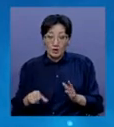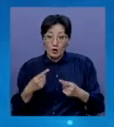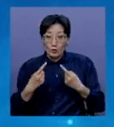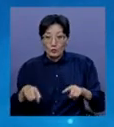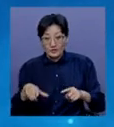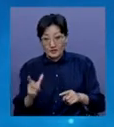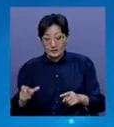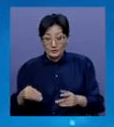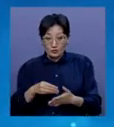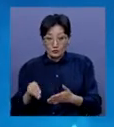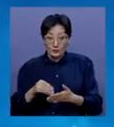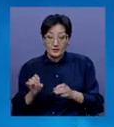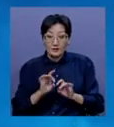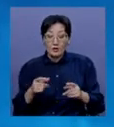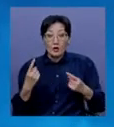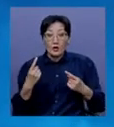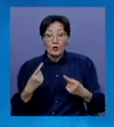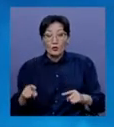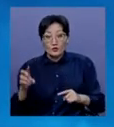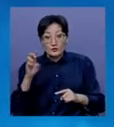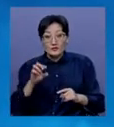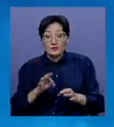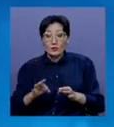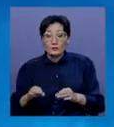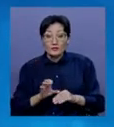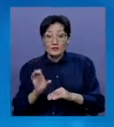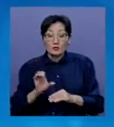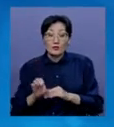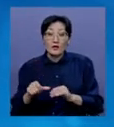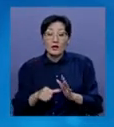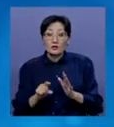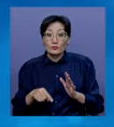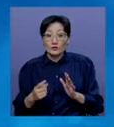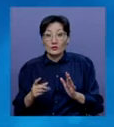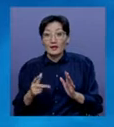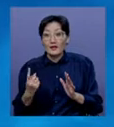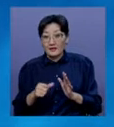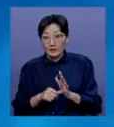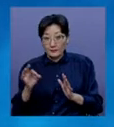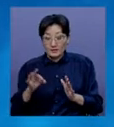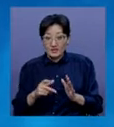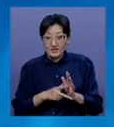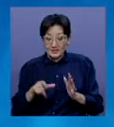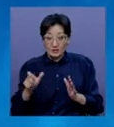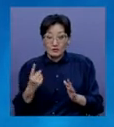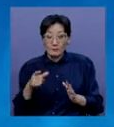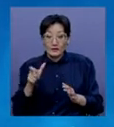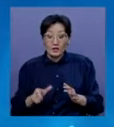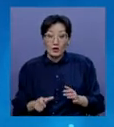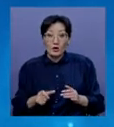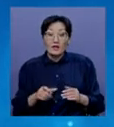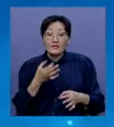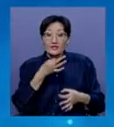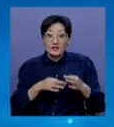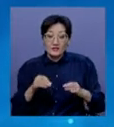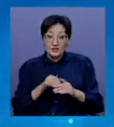үшін алғандарын айтты. Өзге аймаққа жіберу үшін 6,6%, немесе 8 адам. Сонымен қатар бір адам дәрінің қорын жасау